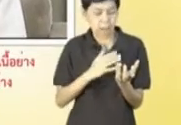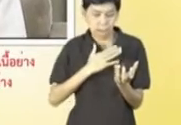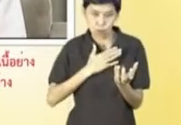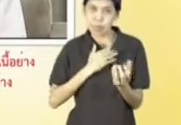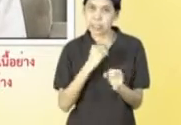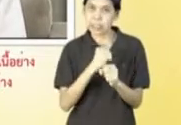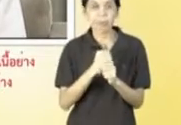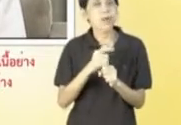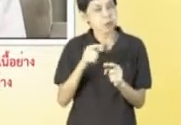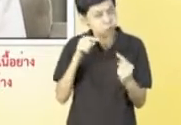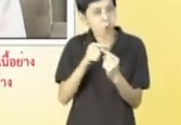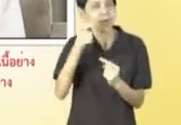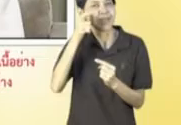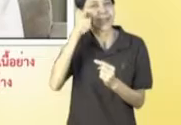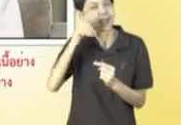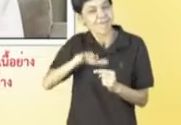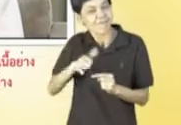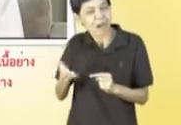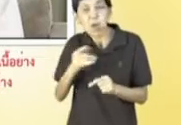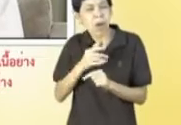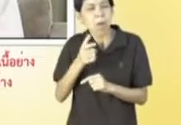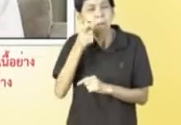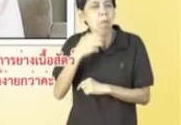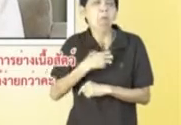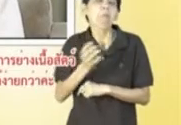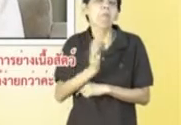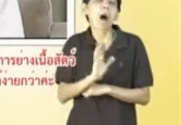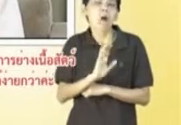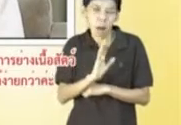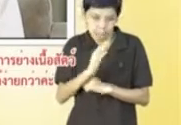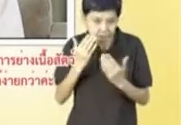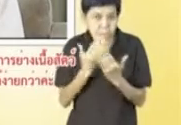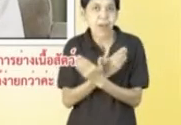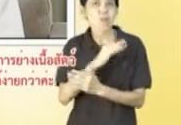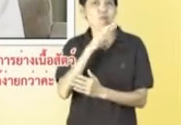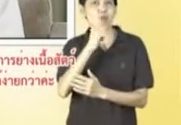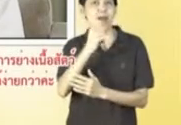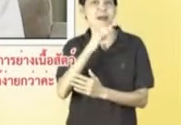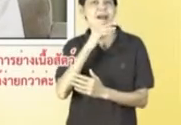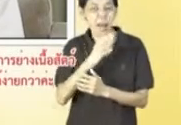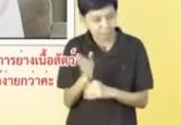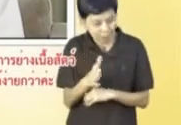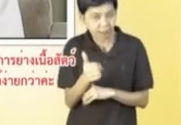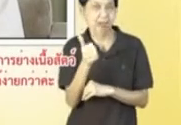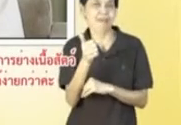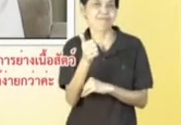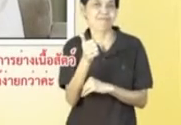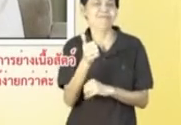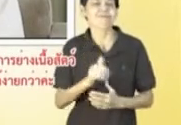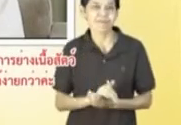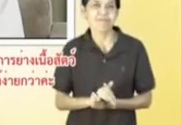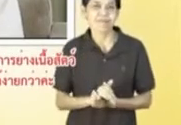านิยมใช้เนื้อย่างนะคะแต่ถ้าเผื่อเราไม่ทานเนื้อวัวย่างเราก็จะใส่หมูย่างก็ได้ปลาย่างก็ได้นะ